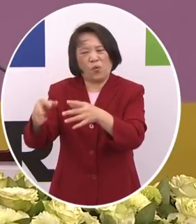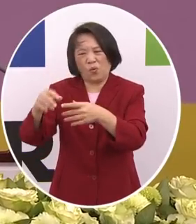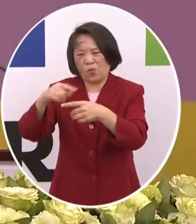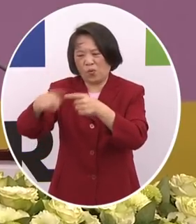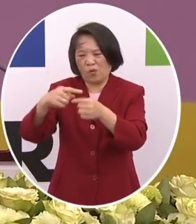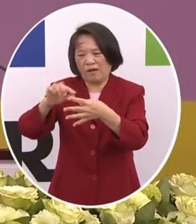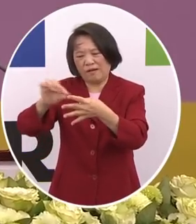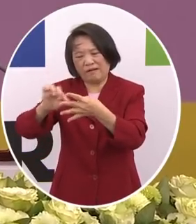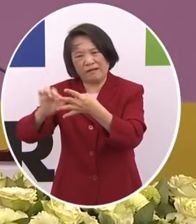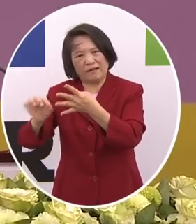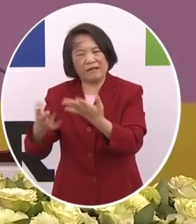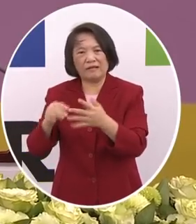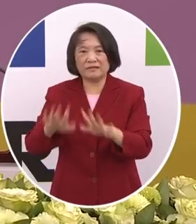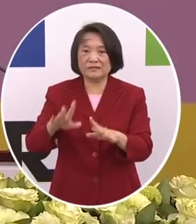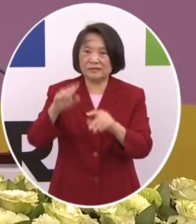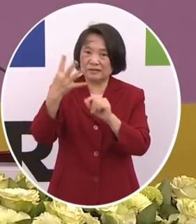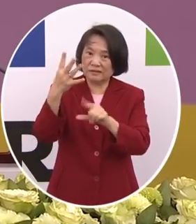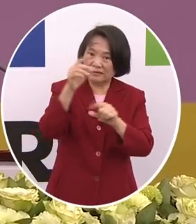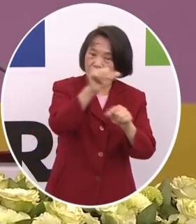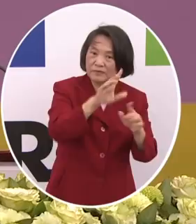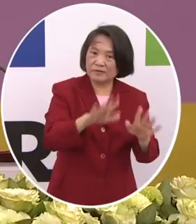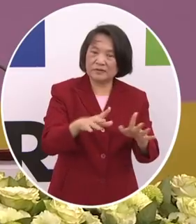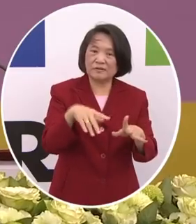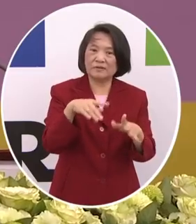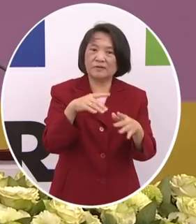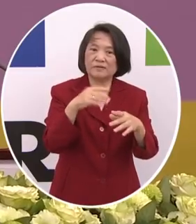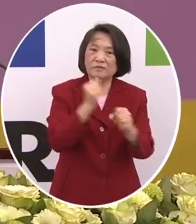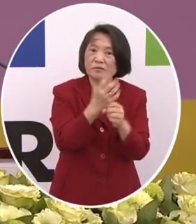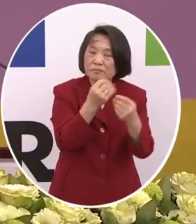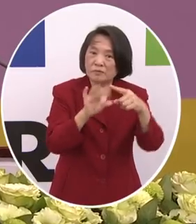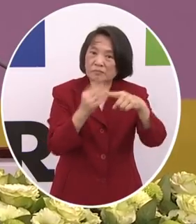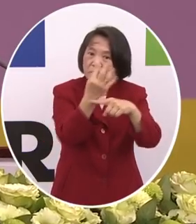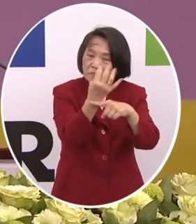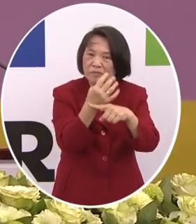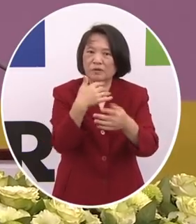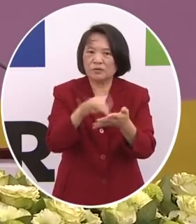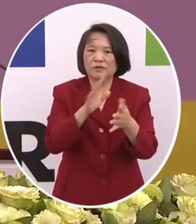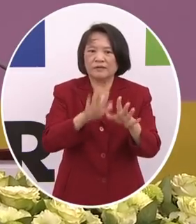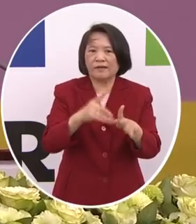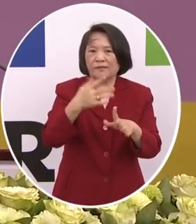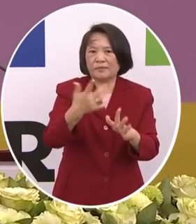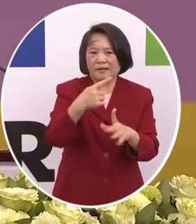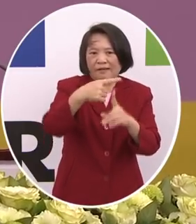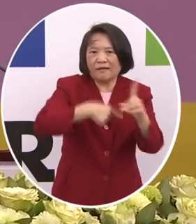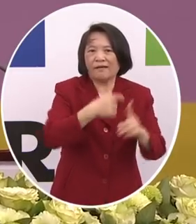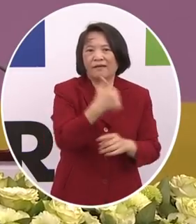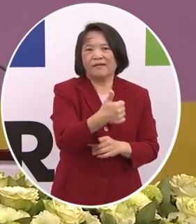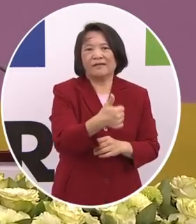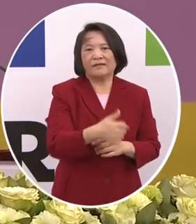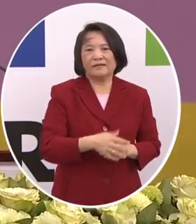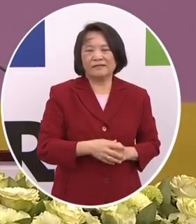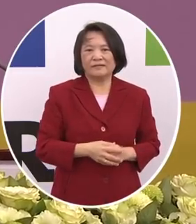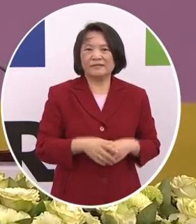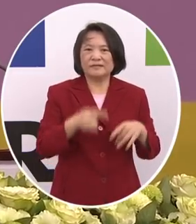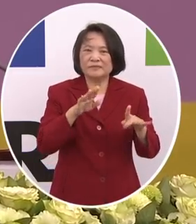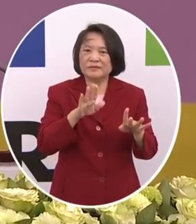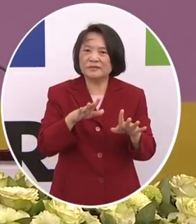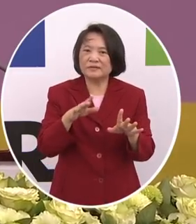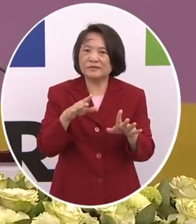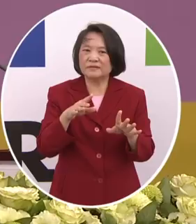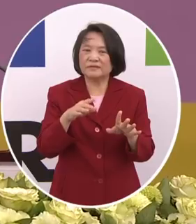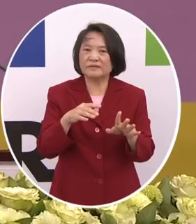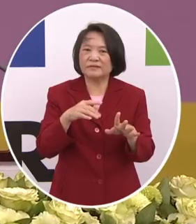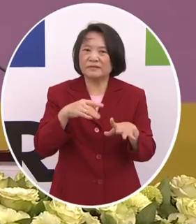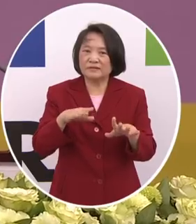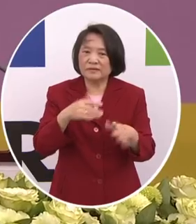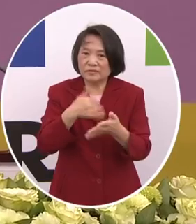年一到五月的失业率是18年来同期的新低，2017年实质总薪资更